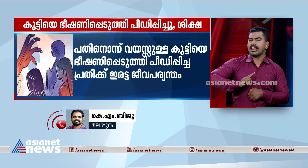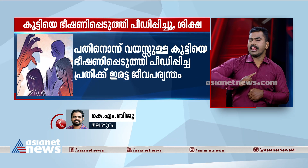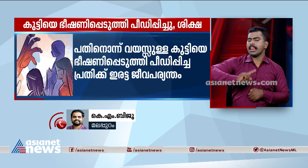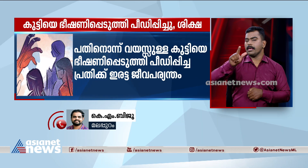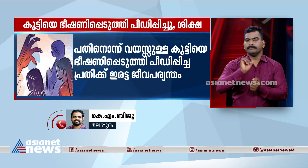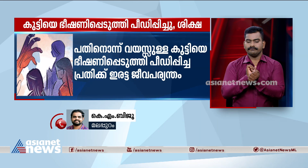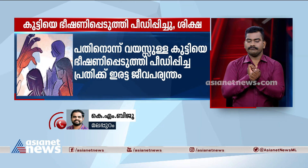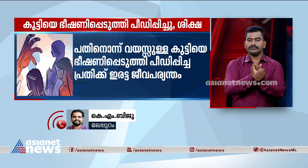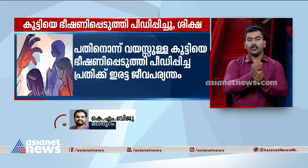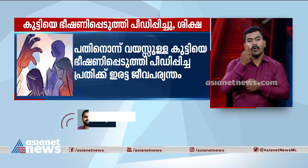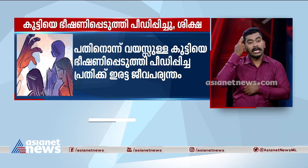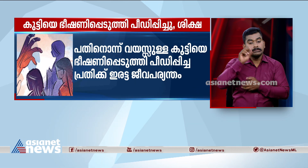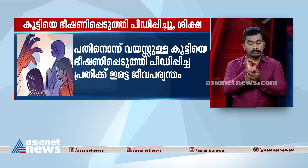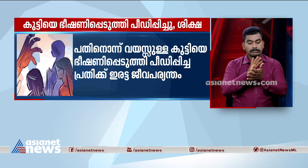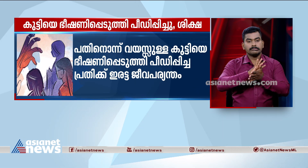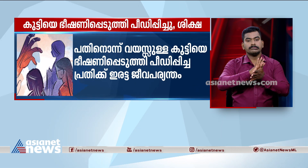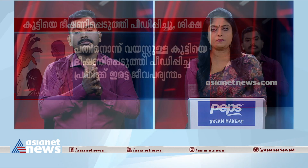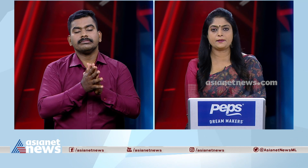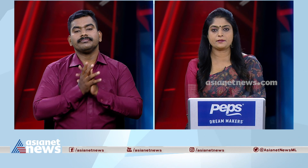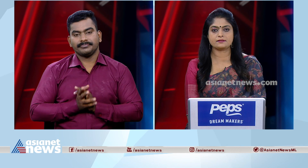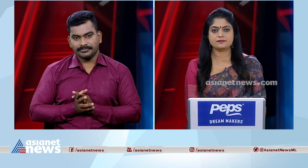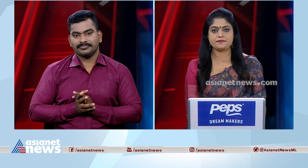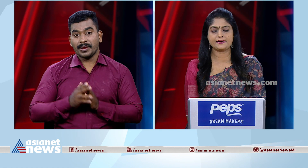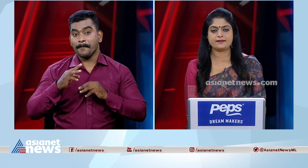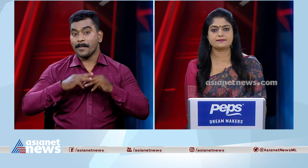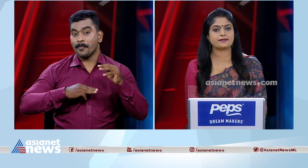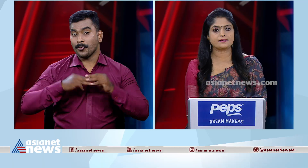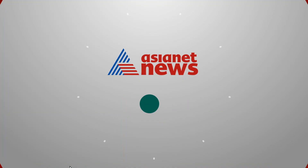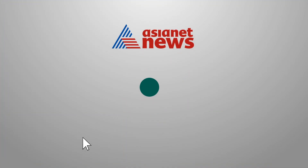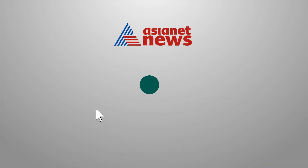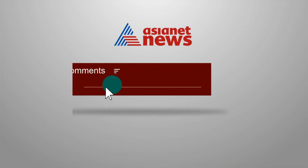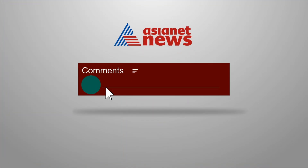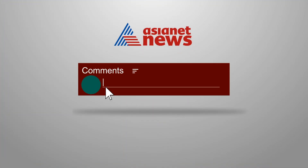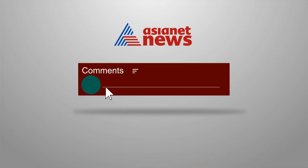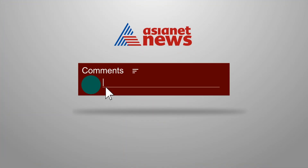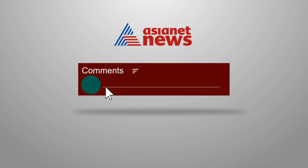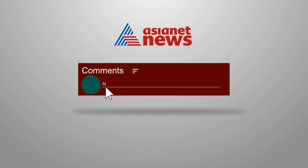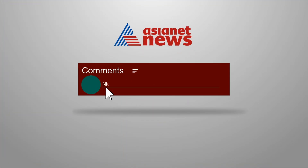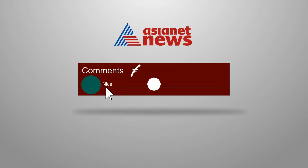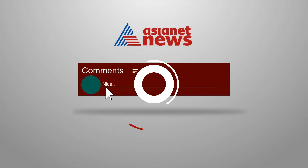ജീവപര്യന്തമാണ് ഇപ്പോൾ പ്രതിക്ക് ശിക്ഷ വെച്ചിരിക്കുന്നത്. ശരി, KM ബിജു മലപ്പുറത്ത് നിന്ന് വിവരങ്ങൾ നൽകിയത്. മറ്റു